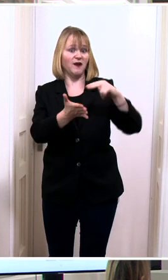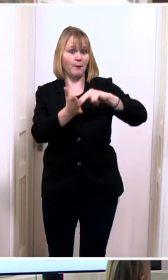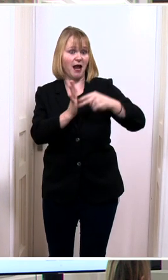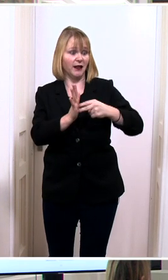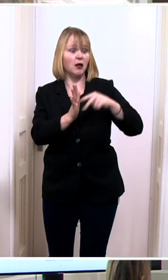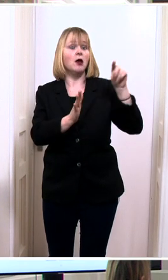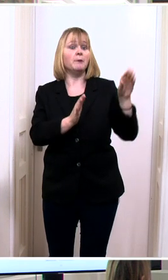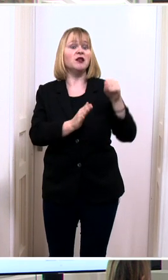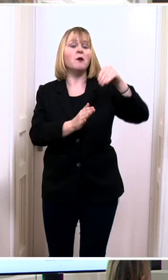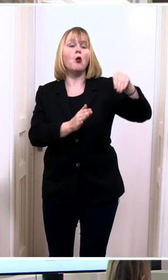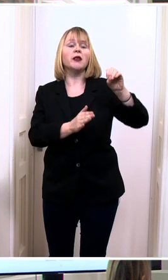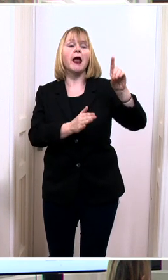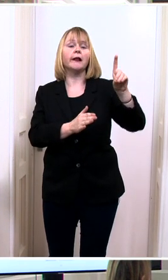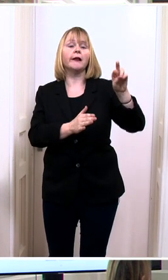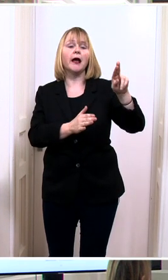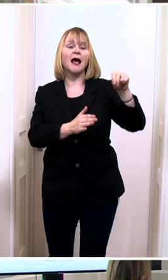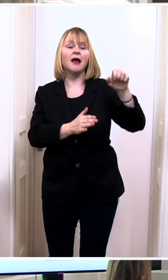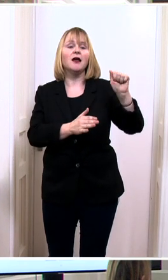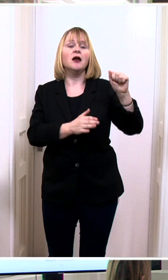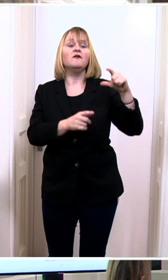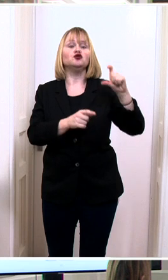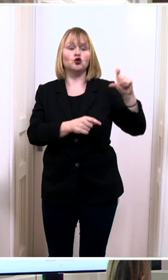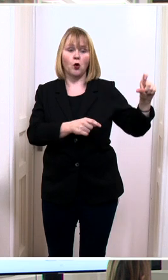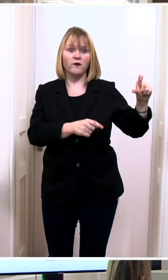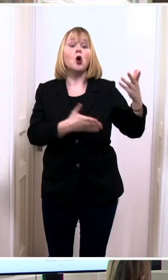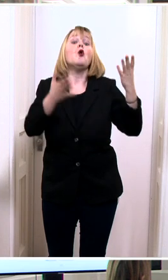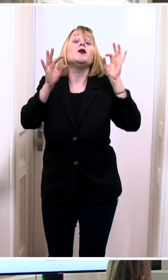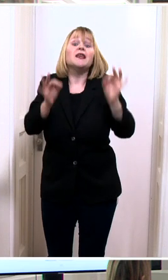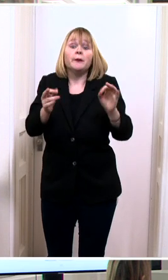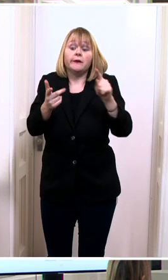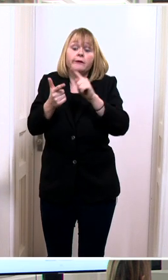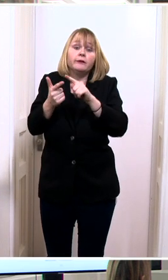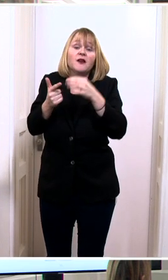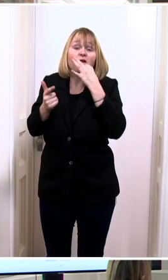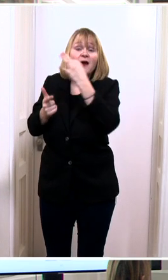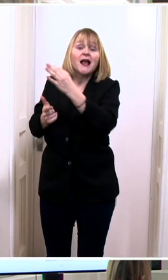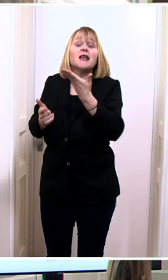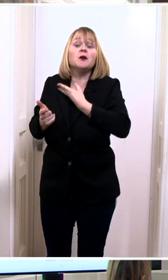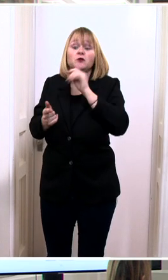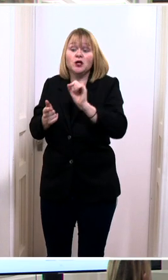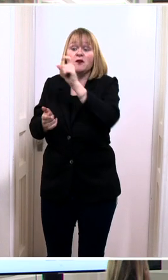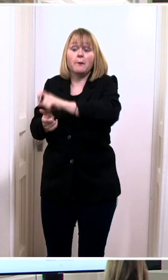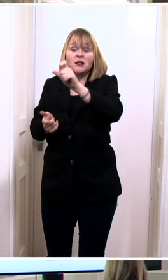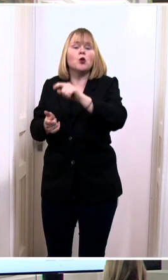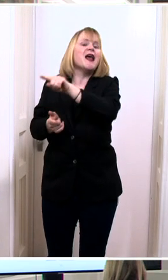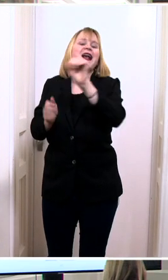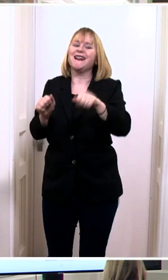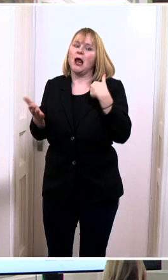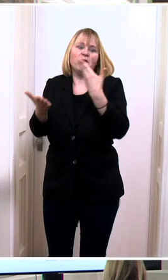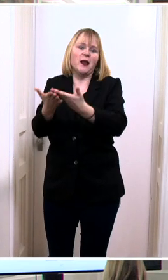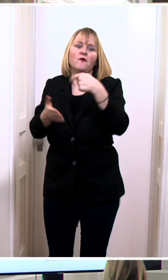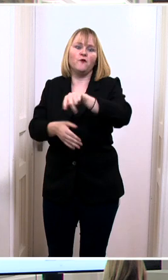Stoff? Und die andere, gibt es Personengruppen, bei denen eine Impfung vielleicht nicht empfehlenswert ist wegen gewisser Erkrankungen?